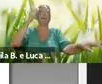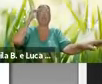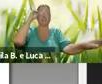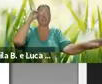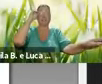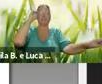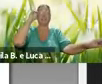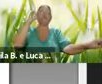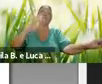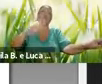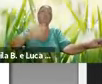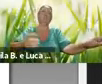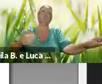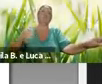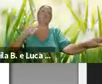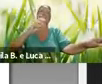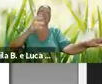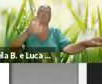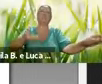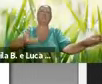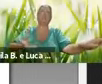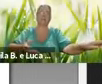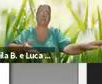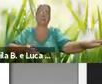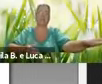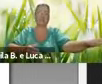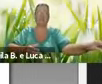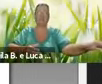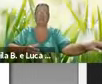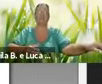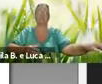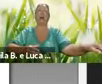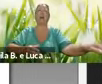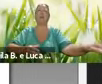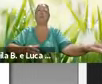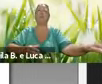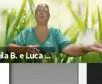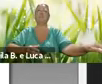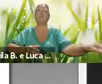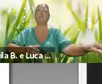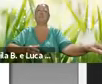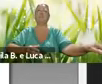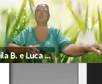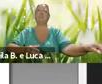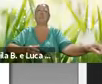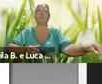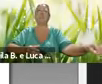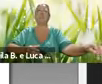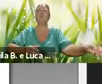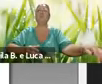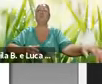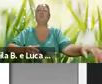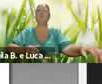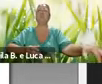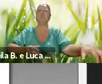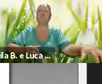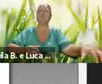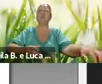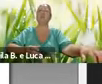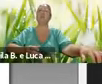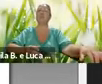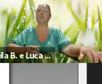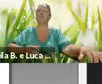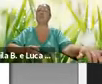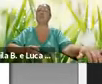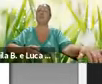No? Sa benissimo, un elettricista sa benissimo di che stiamo parlando, diciamo, accumulandosi lì in un lampo